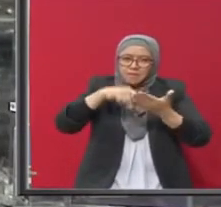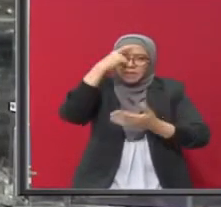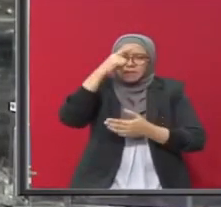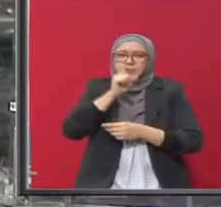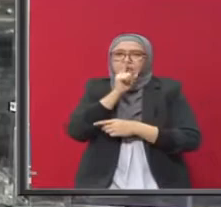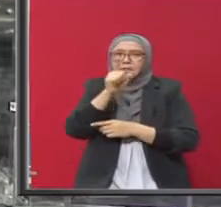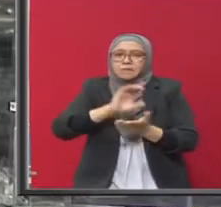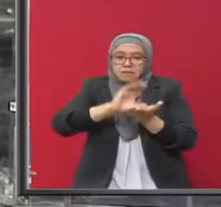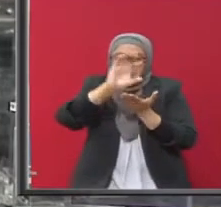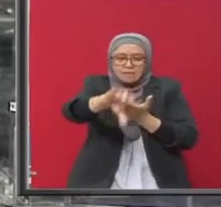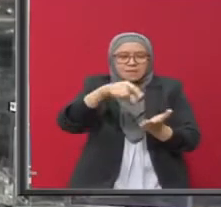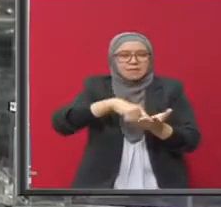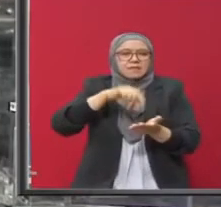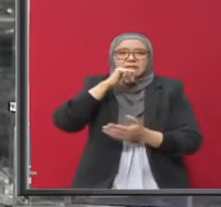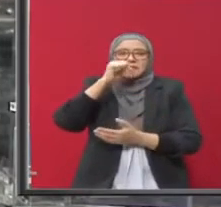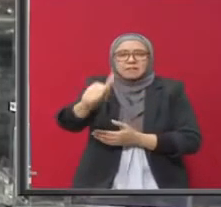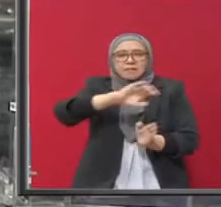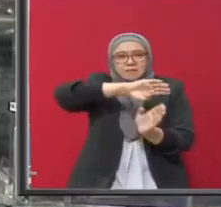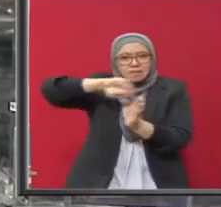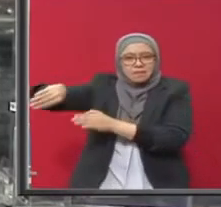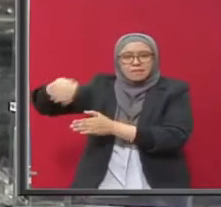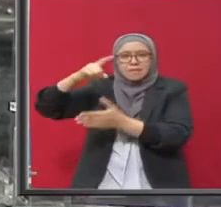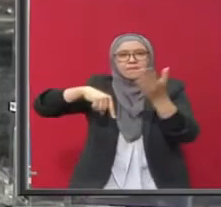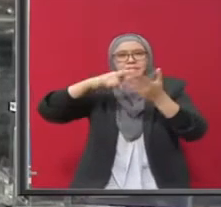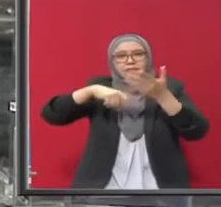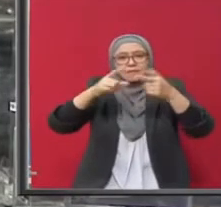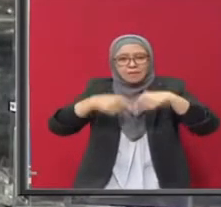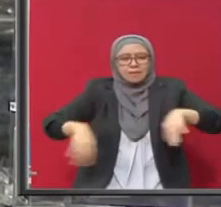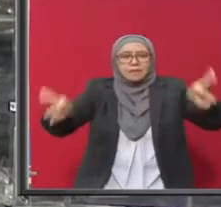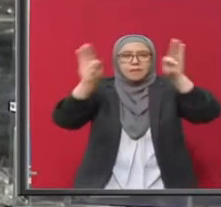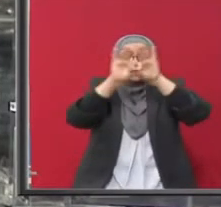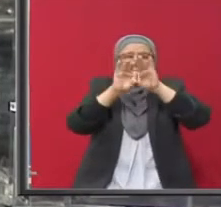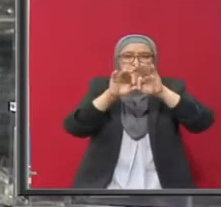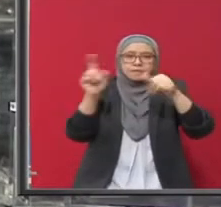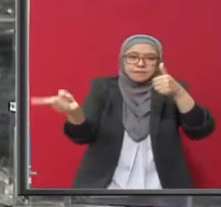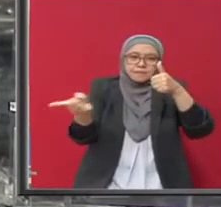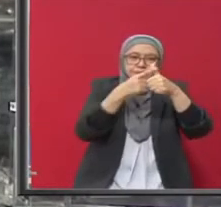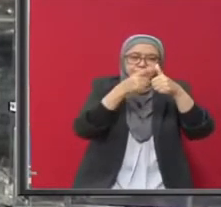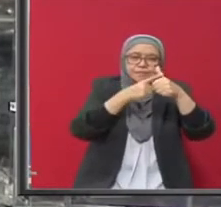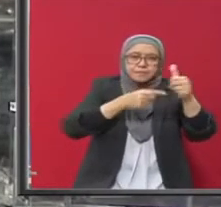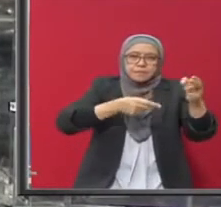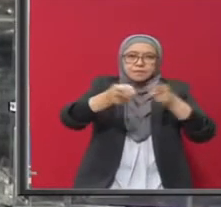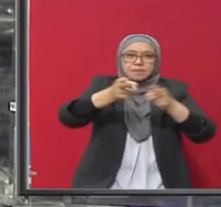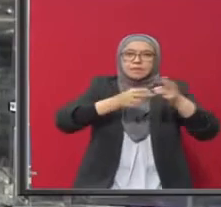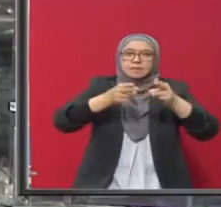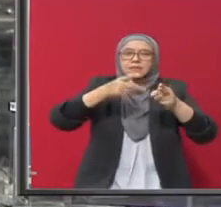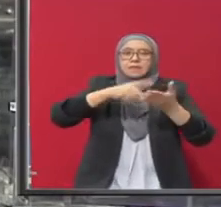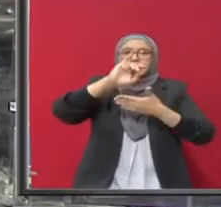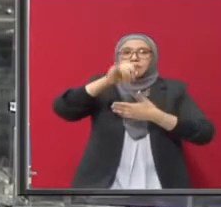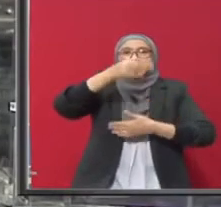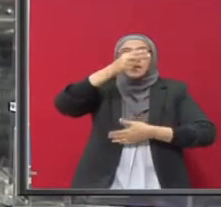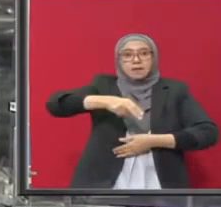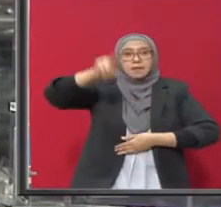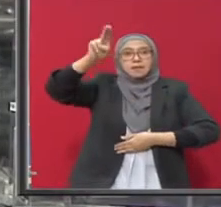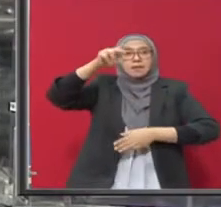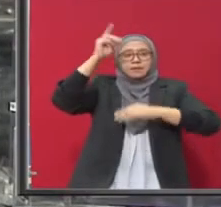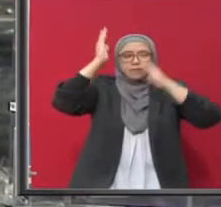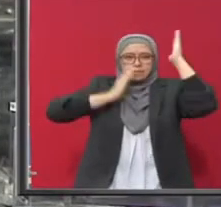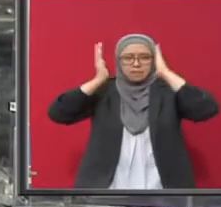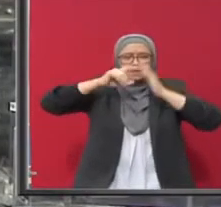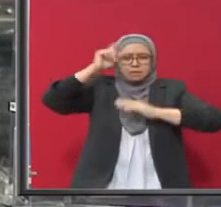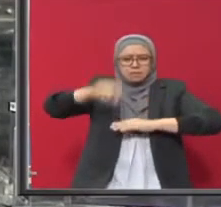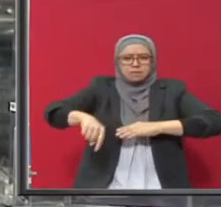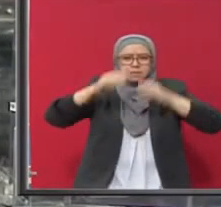tidak mengetepikan beberapa aspek penting. Pertama, berkenaan pengurusan projek halal di Malaysia yang perlu diberi